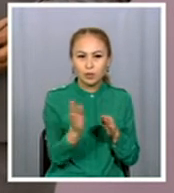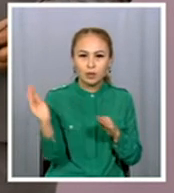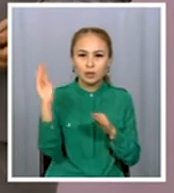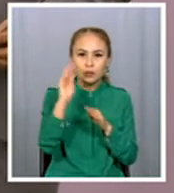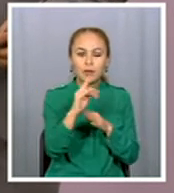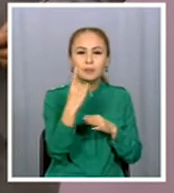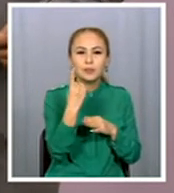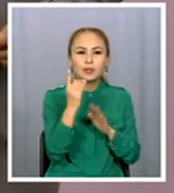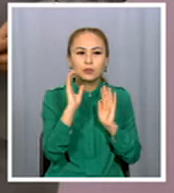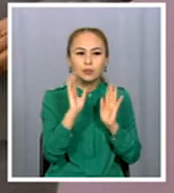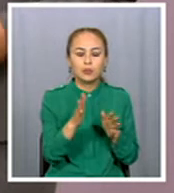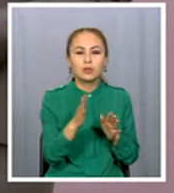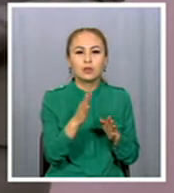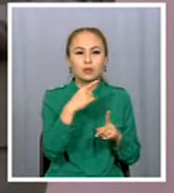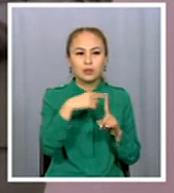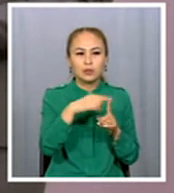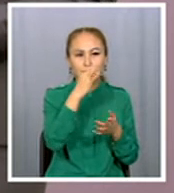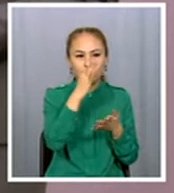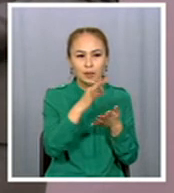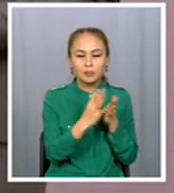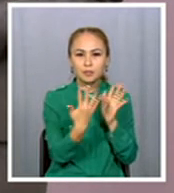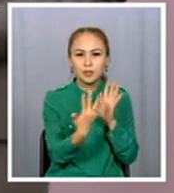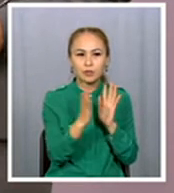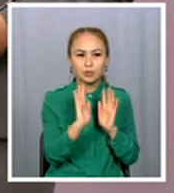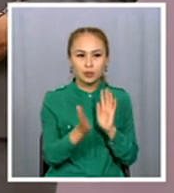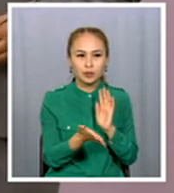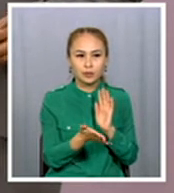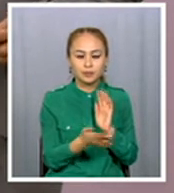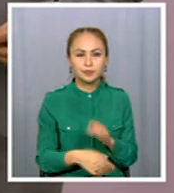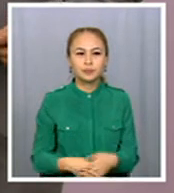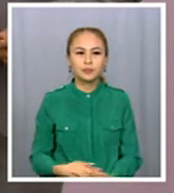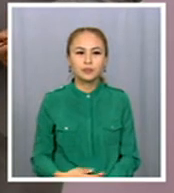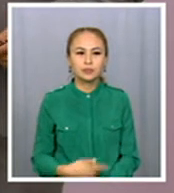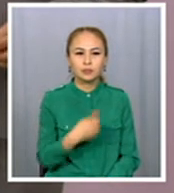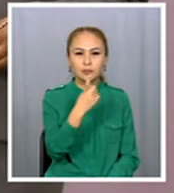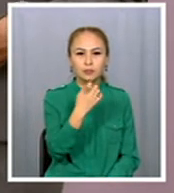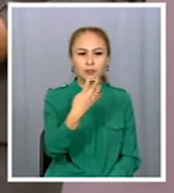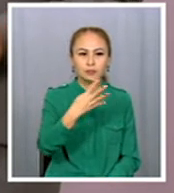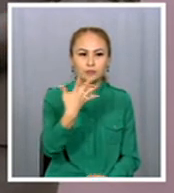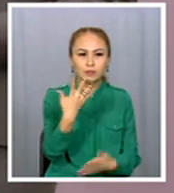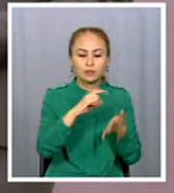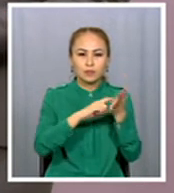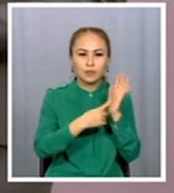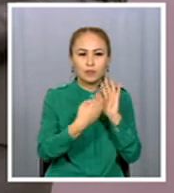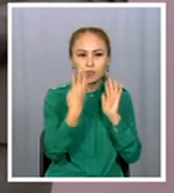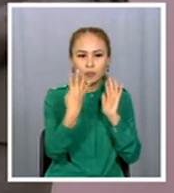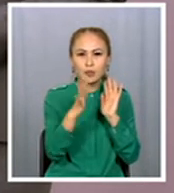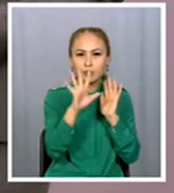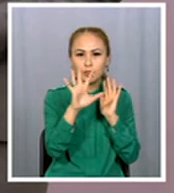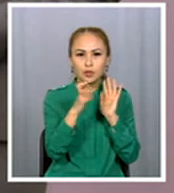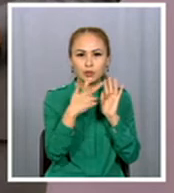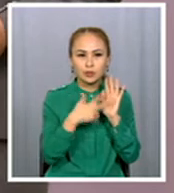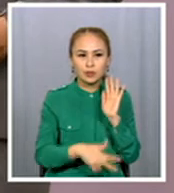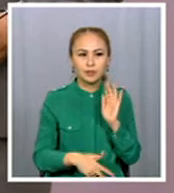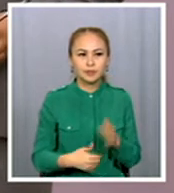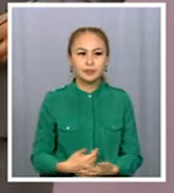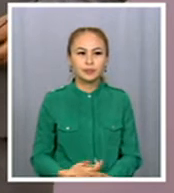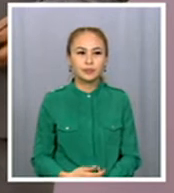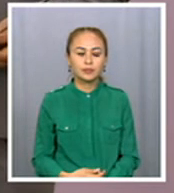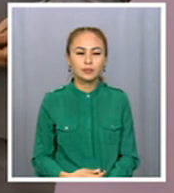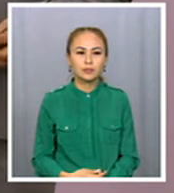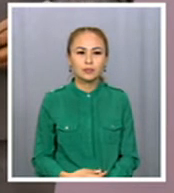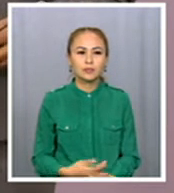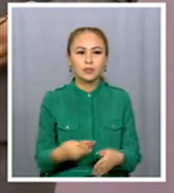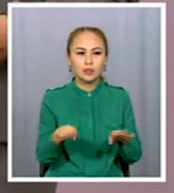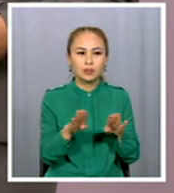1-ді қоссақ, қосындының мәні 5-ке тең болады. 145 пен 4-тің көбейтіндісі 580-ге тең.